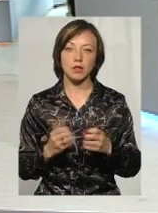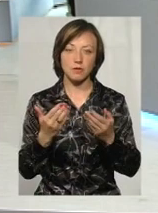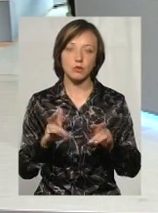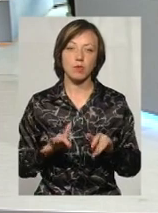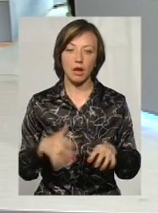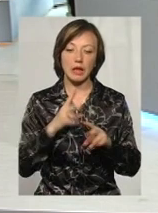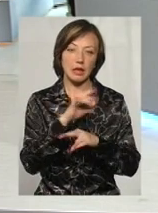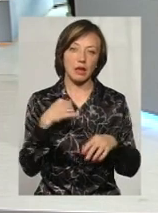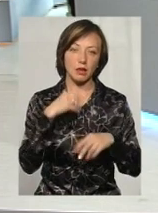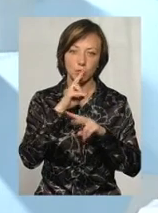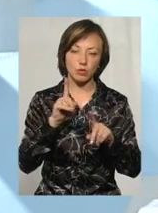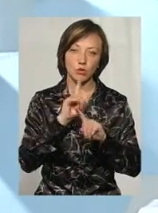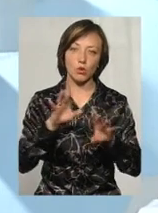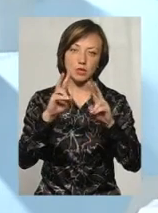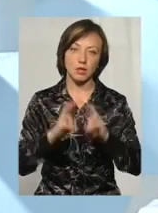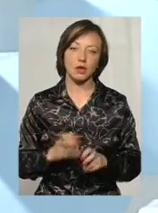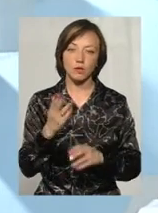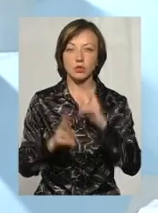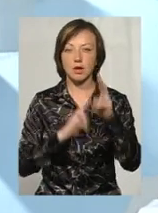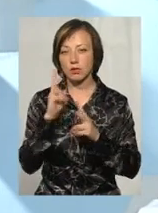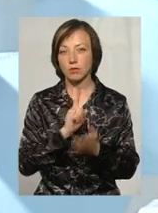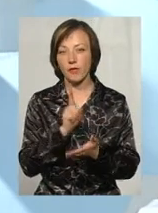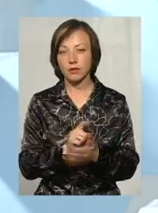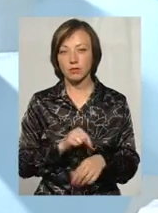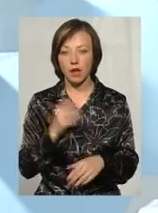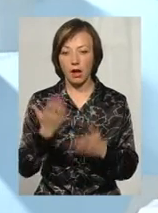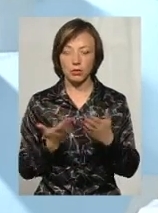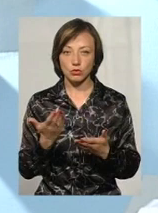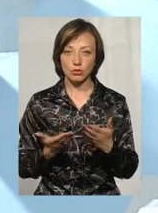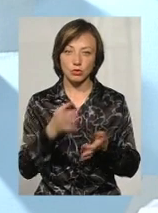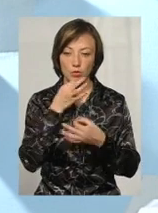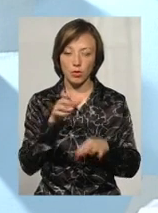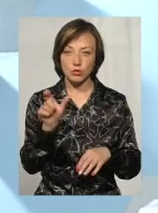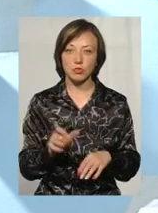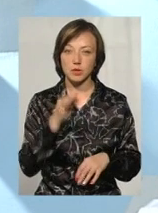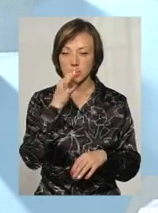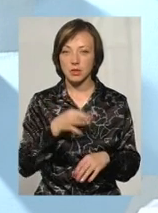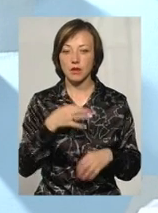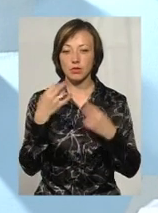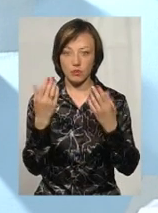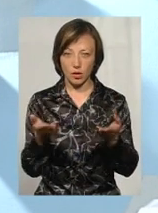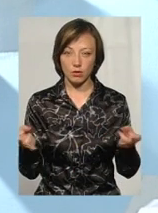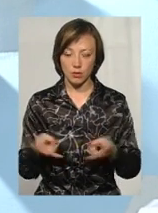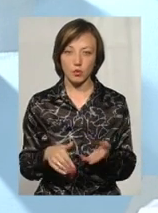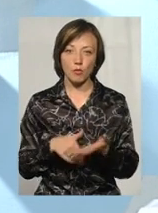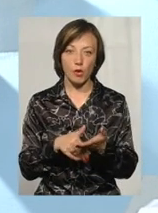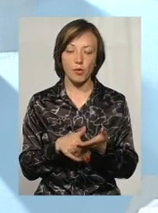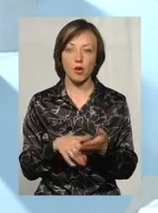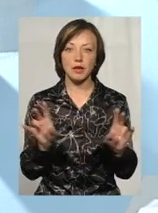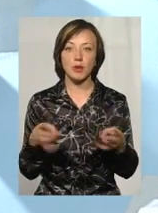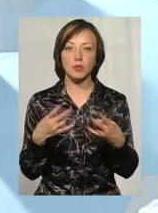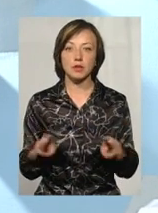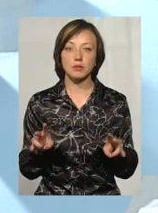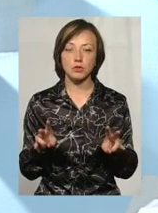ні, я не буду розглядати твою скаргу. Він зобов'язаний відреагувати. Якщо до нього приходить люба особа і каже: мені потрібна твоя допомога, то не